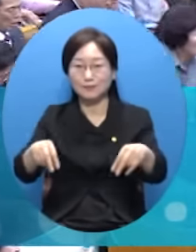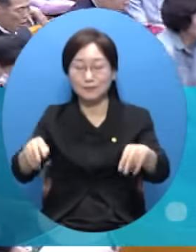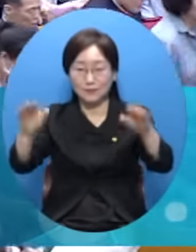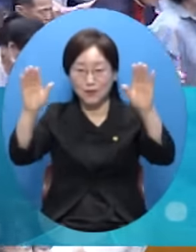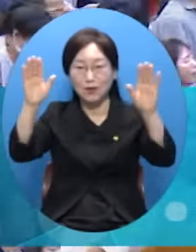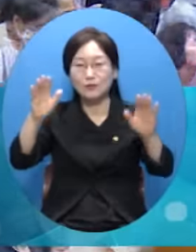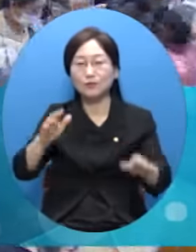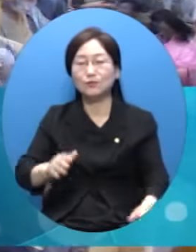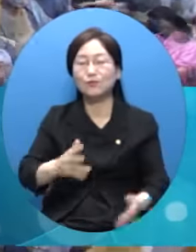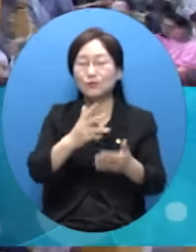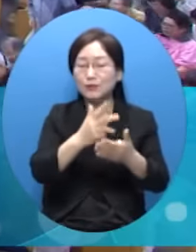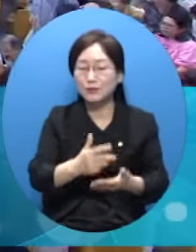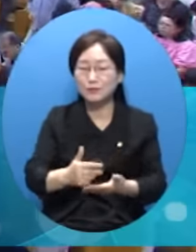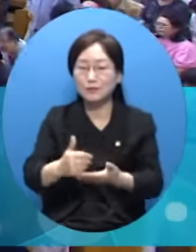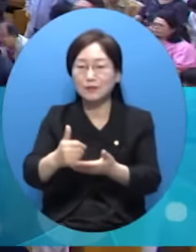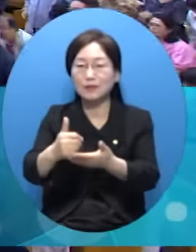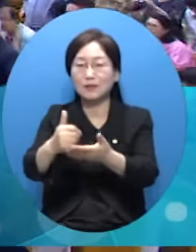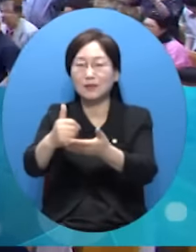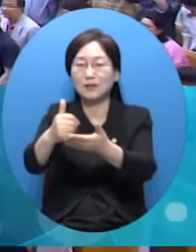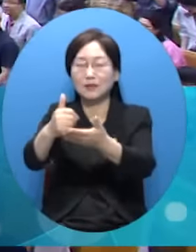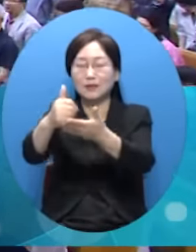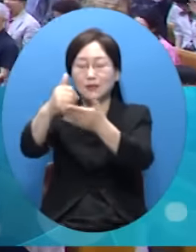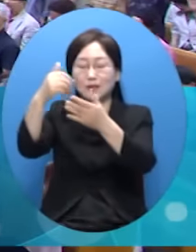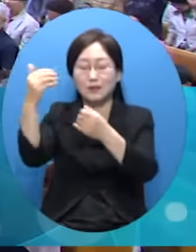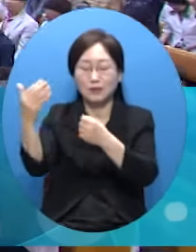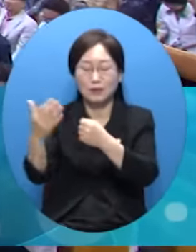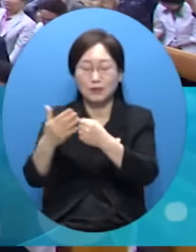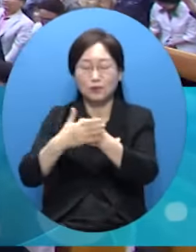들고 주님의